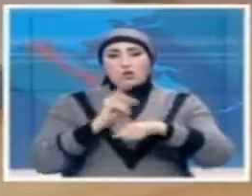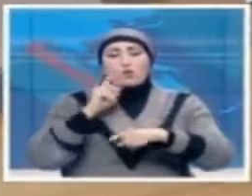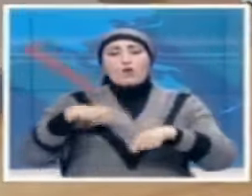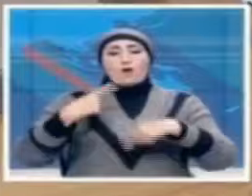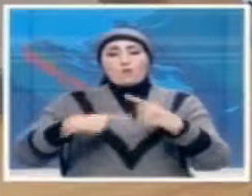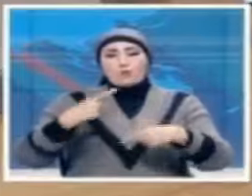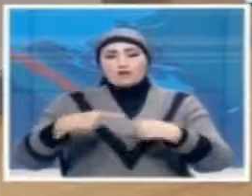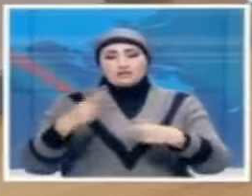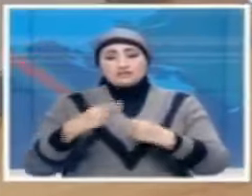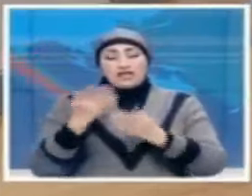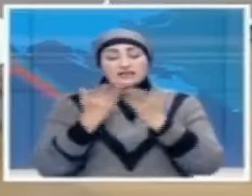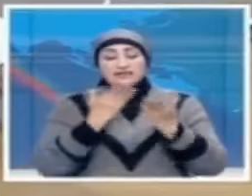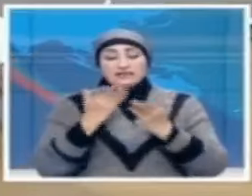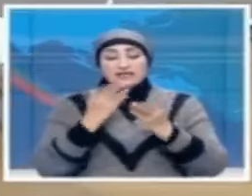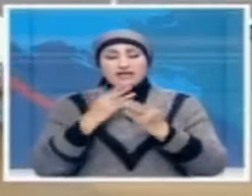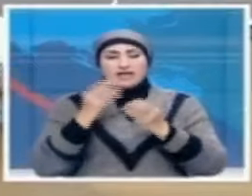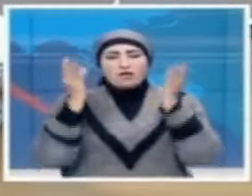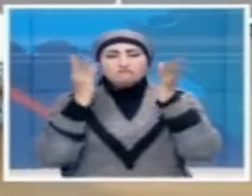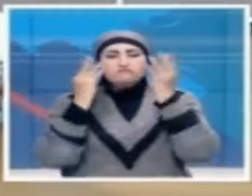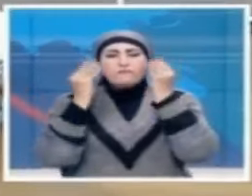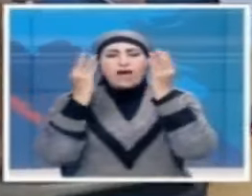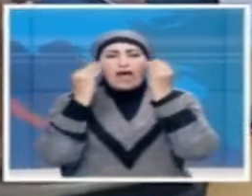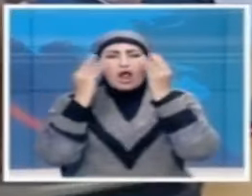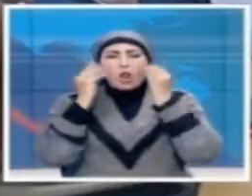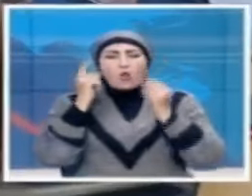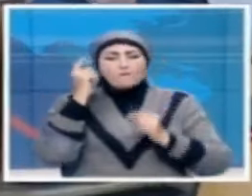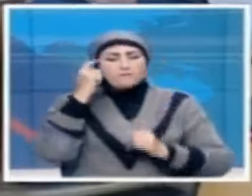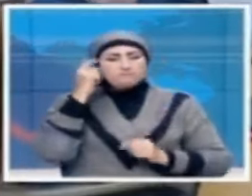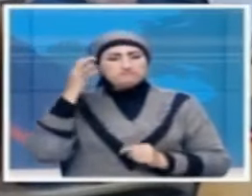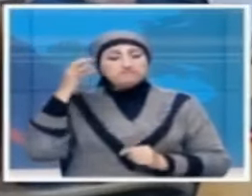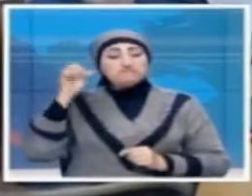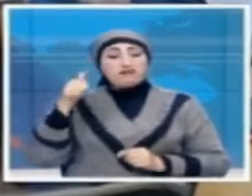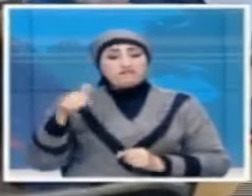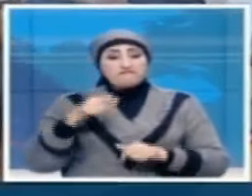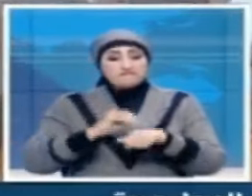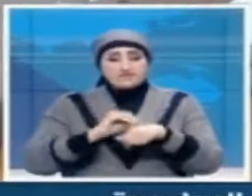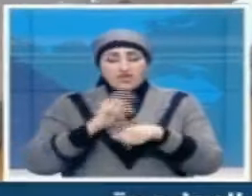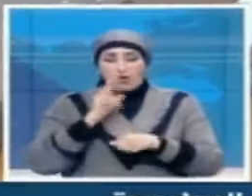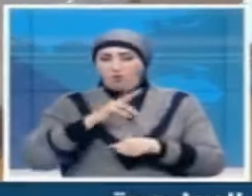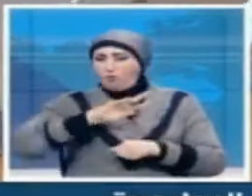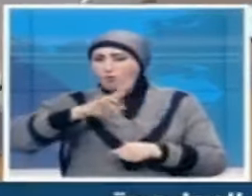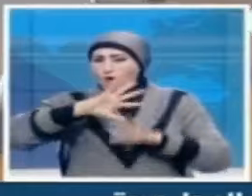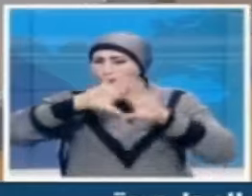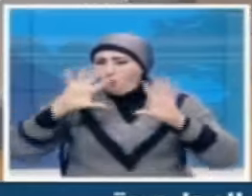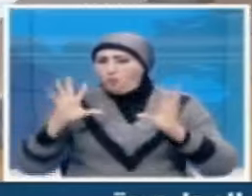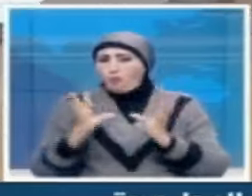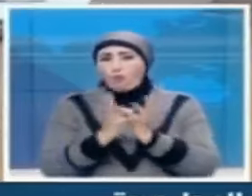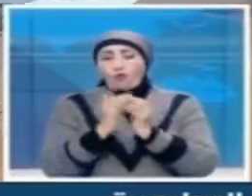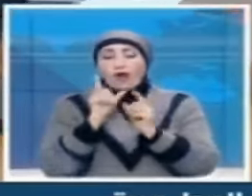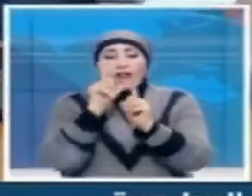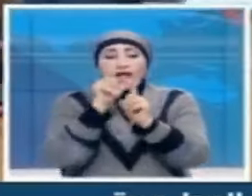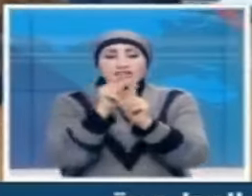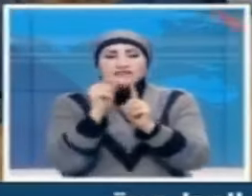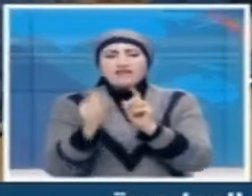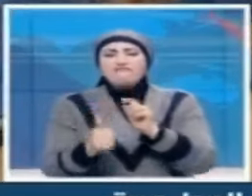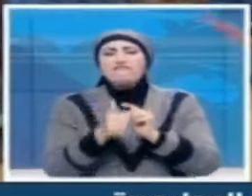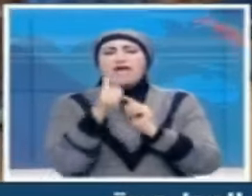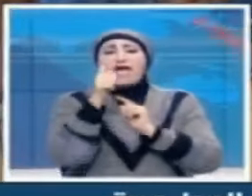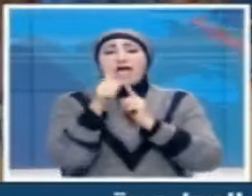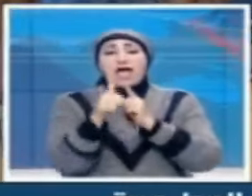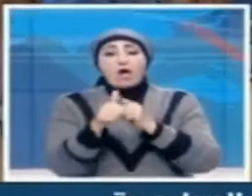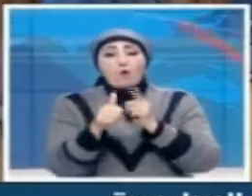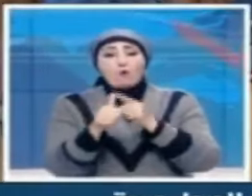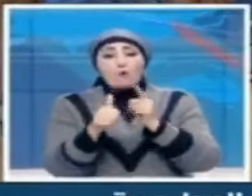الدراسة العلمية للرؤى والخطط المطروحة من جميع الأوجه، مشددا على أن الهدف الأول هو الحفاظ على